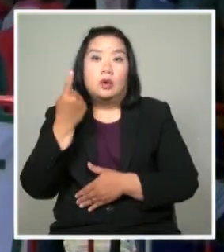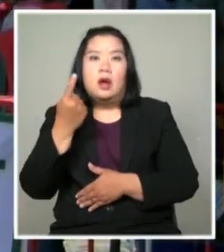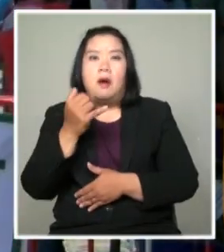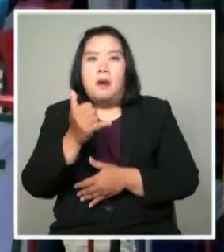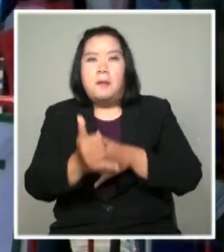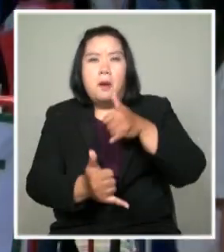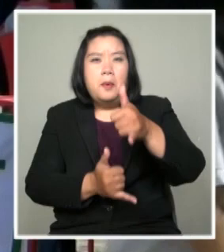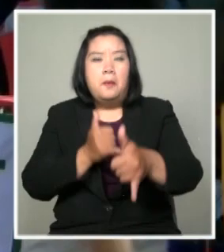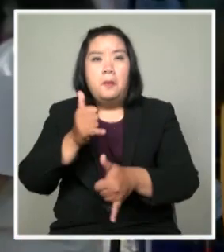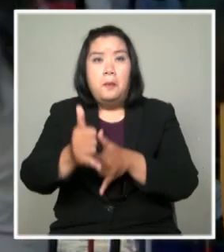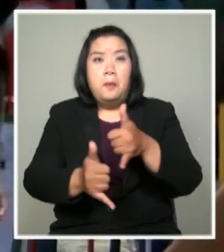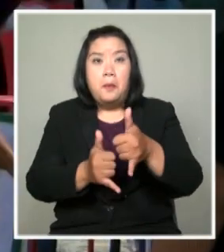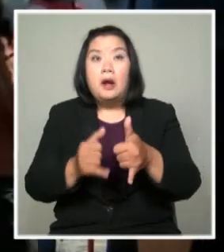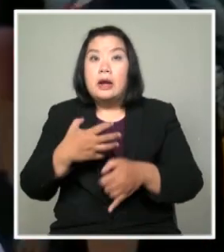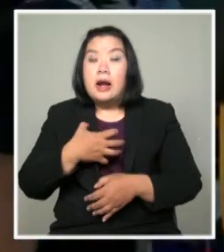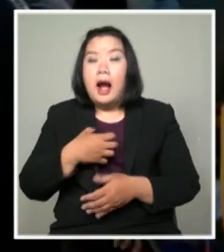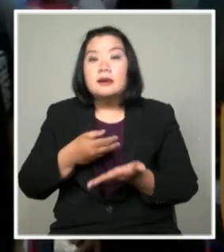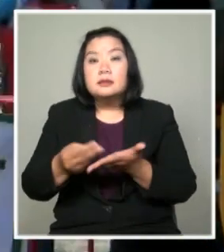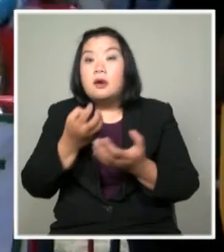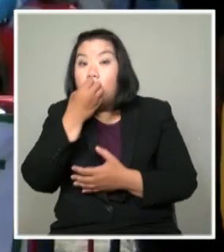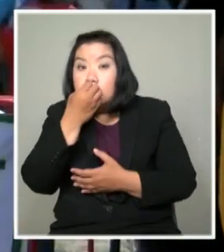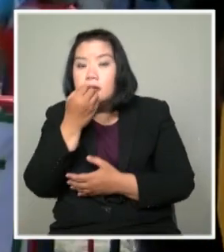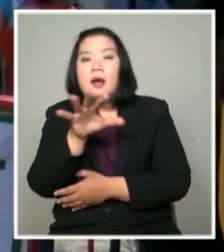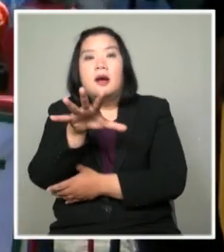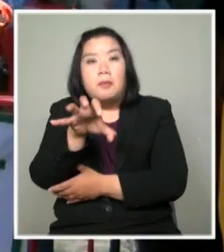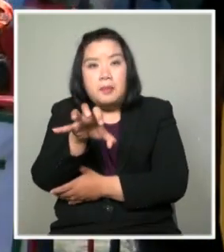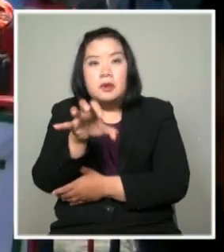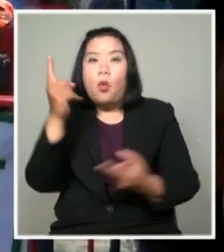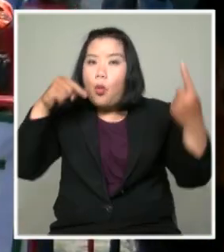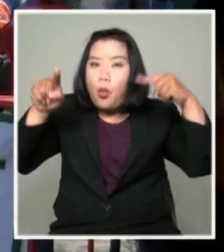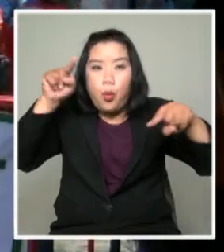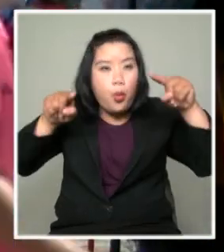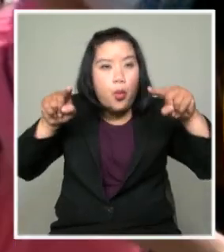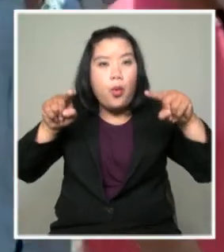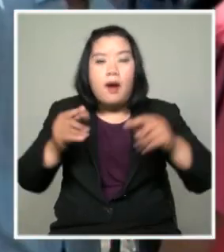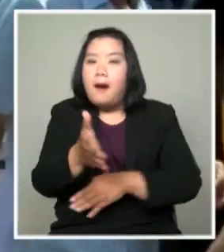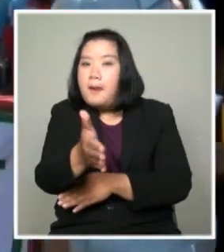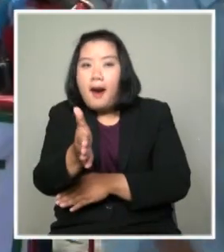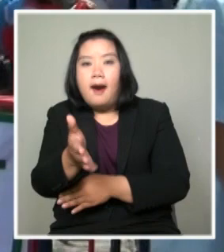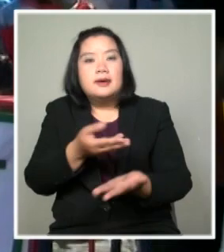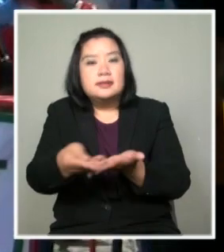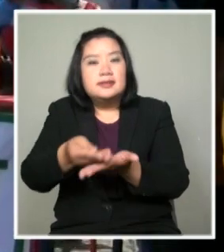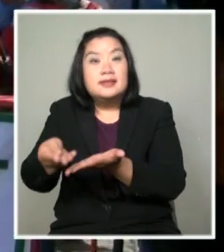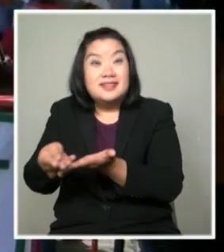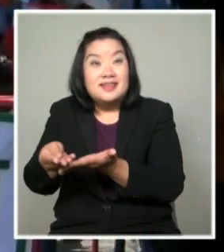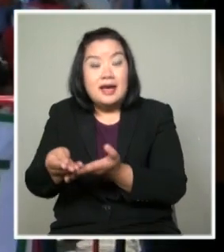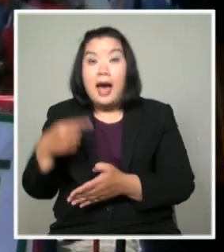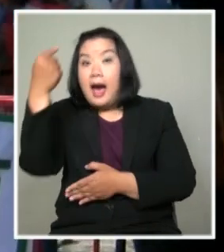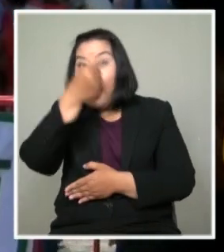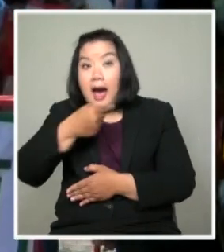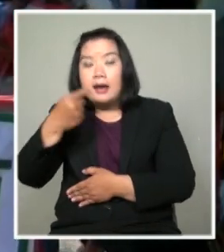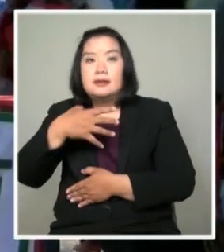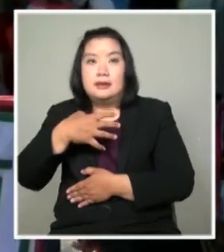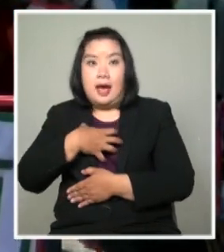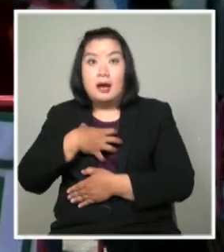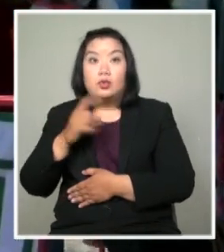ากนะครับที่เดินทางมาเลือกซื้ออาหารทะเลและของสดๆจากทะเลนะครับโดยเฉพาะผู้ที่จะเดินทางลงไปยังพื้นที่ที่ภ